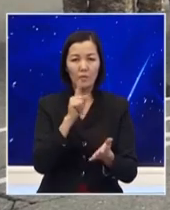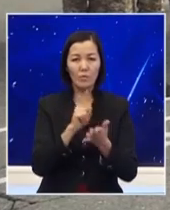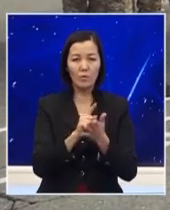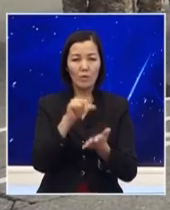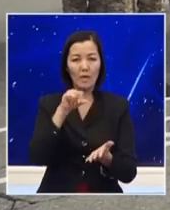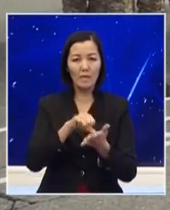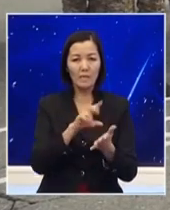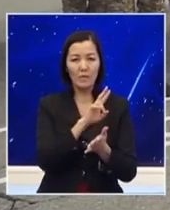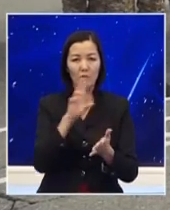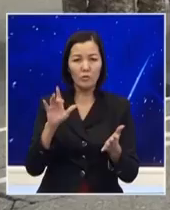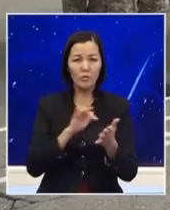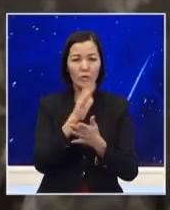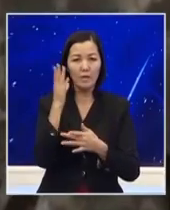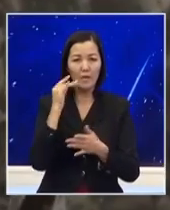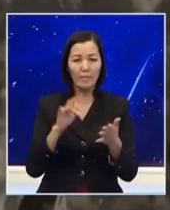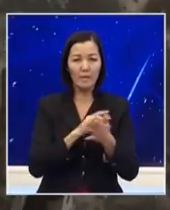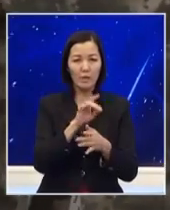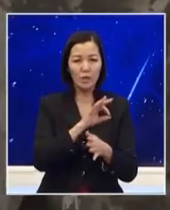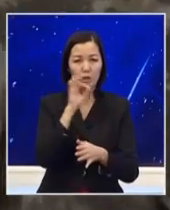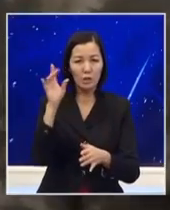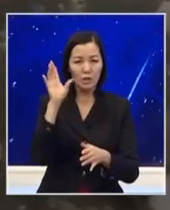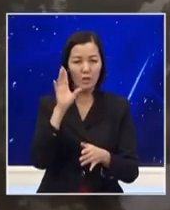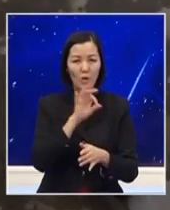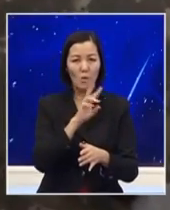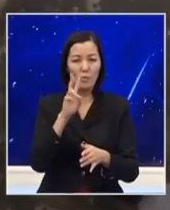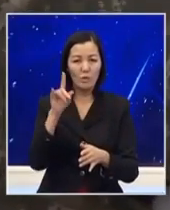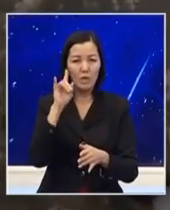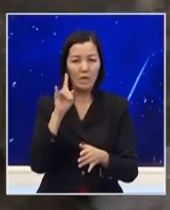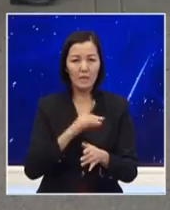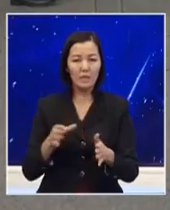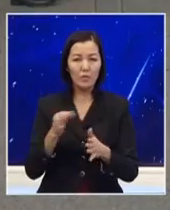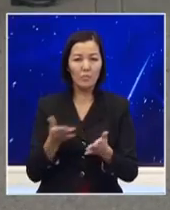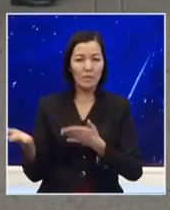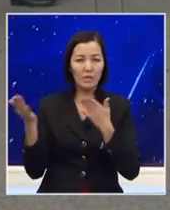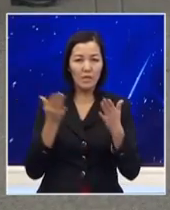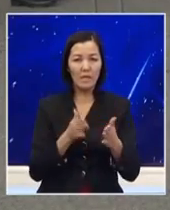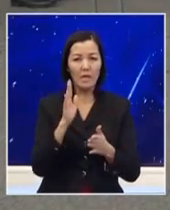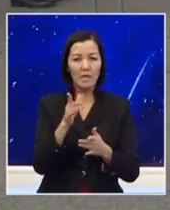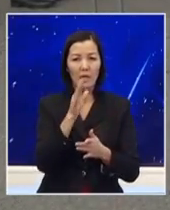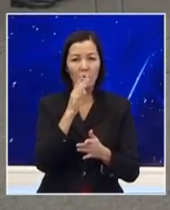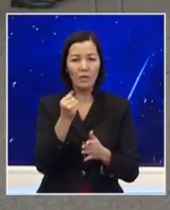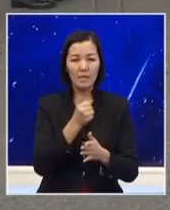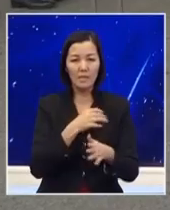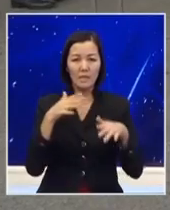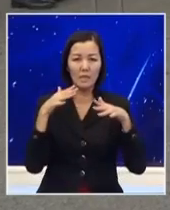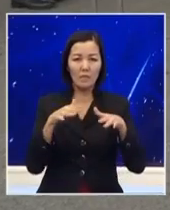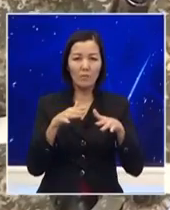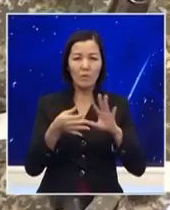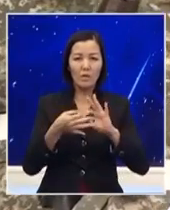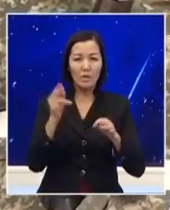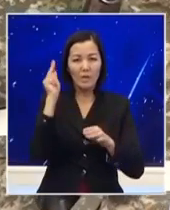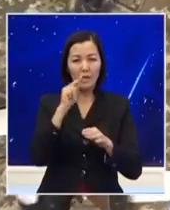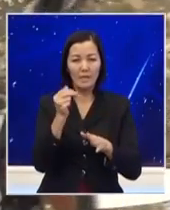Нұрсұлтан мен Алматы қаласы, шығыс пен оңтүстік Қазақстан облыстарынан шақырылғандар. Олар алдағы уақытта десанттық шабуылдаудың